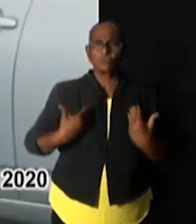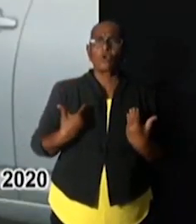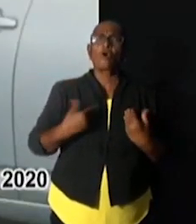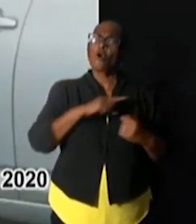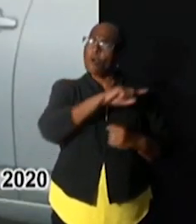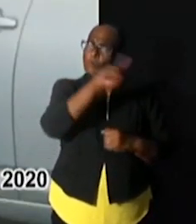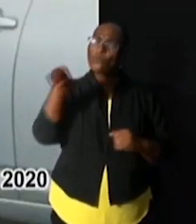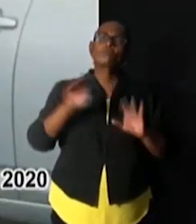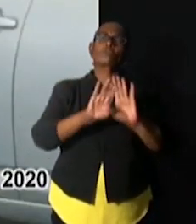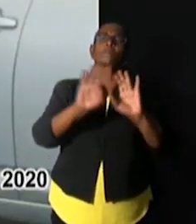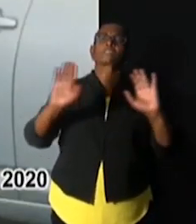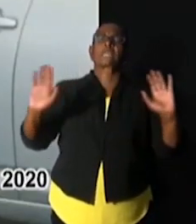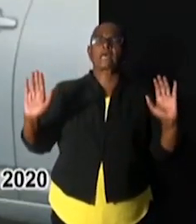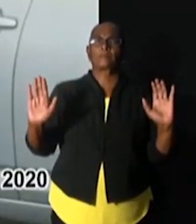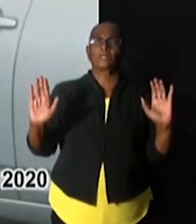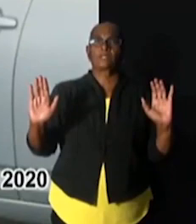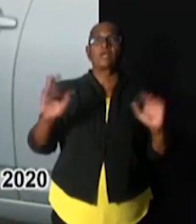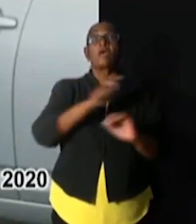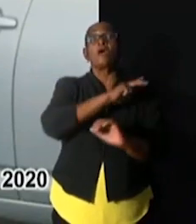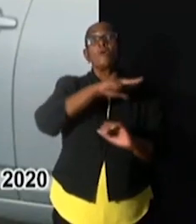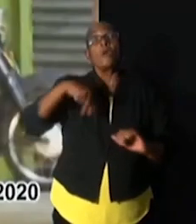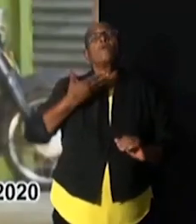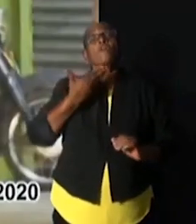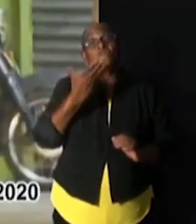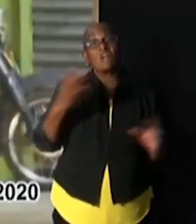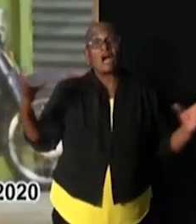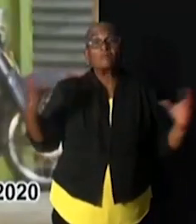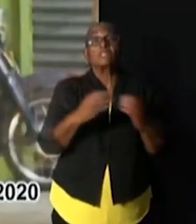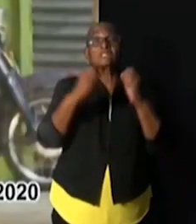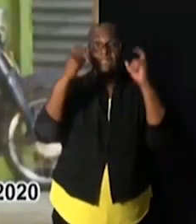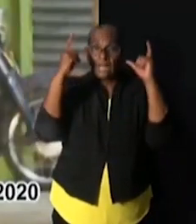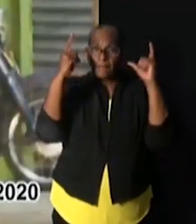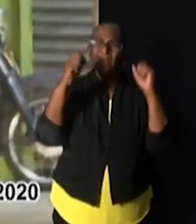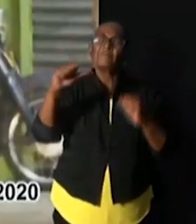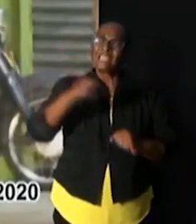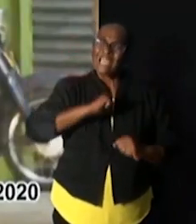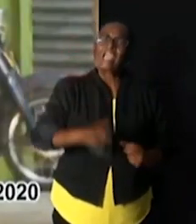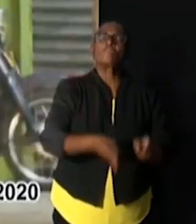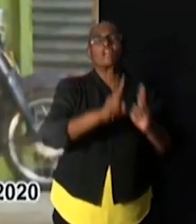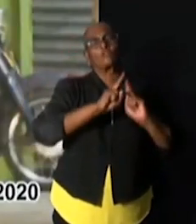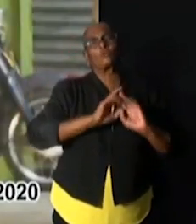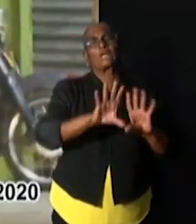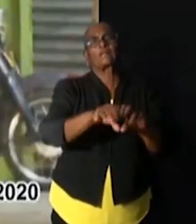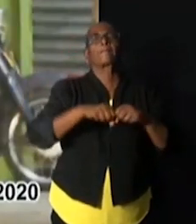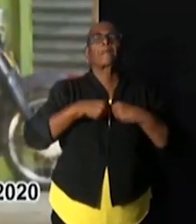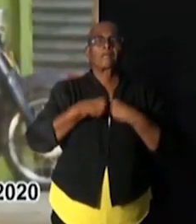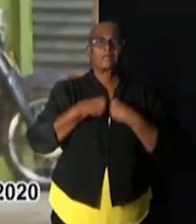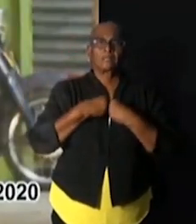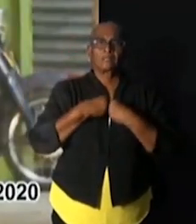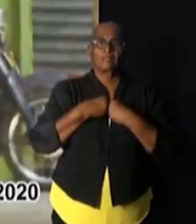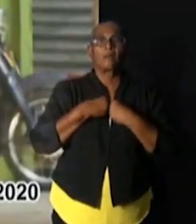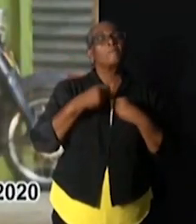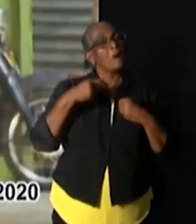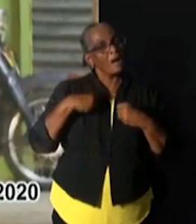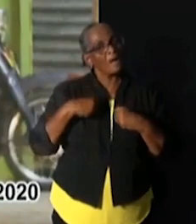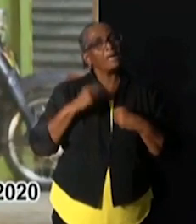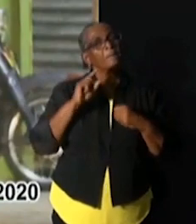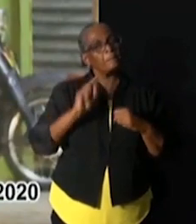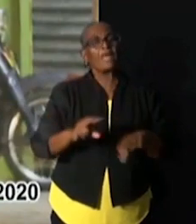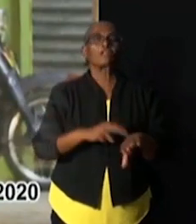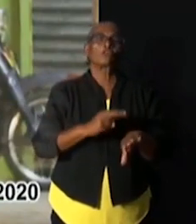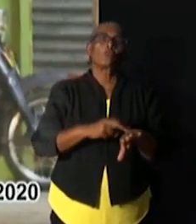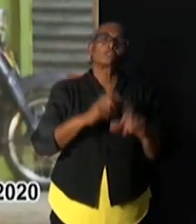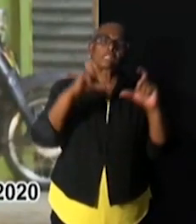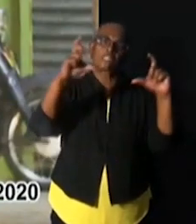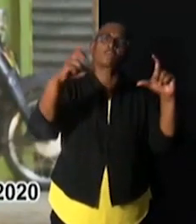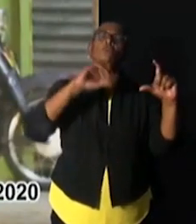te beschermen. En we hebben gevraagd van de samenleving om ook een stukje verantwoordelijkheid te nemen. En helaas ben ik genoodzaakt deze foto's te